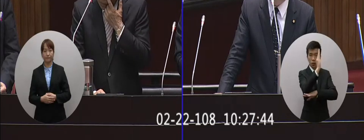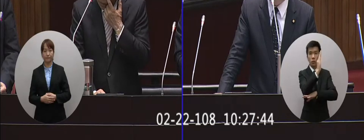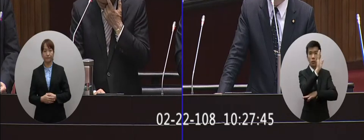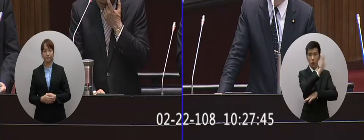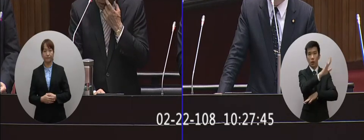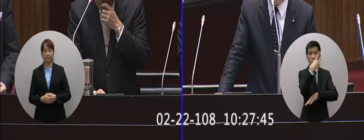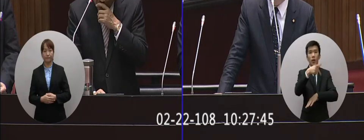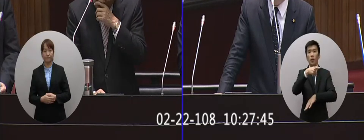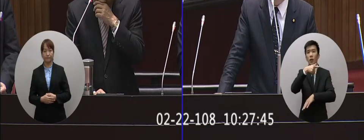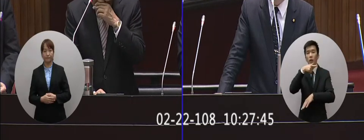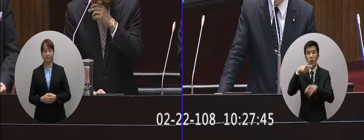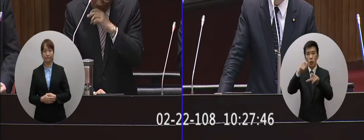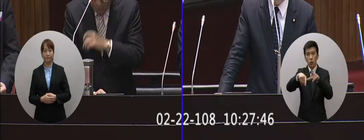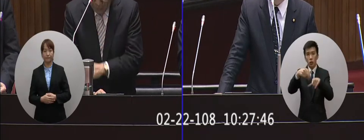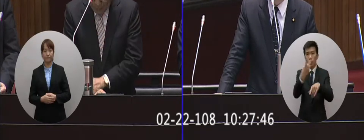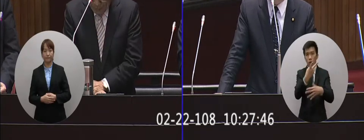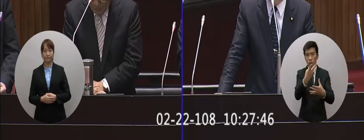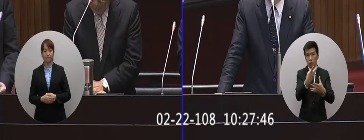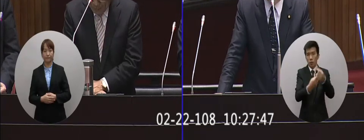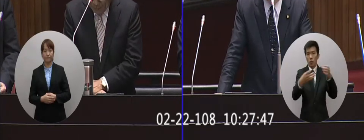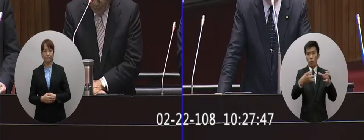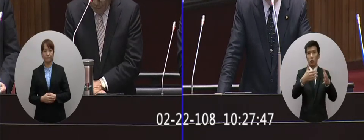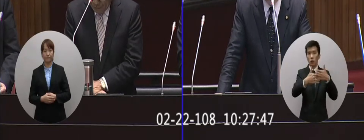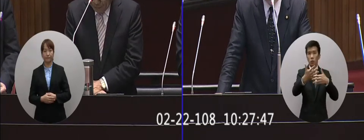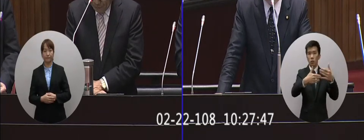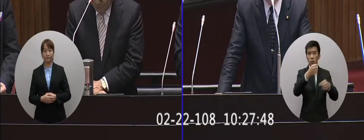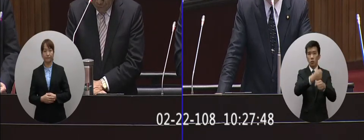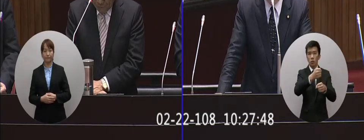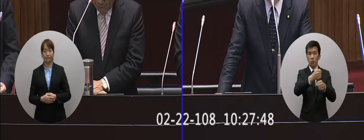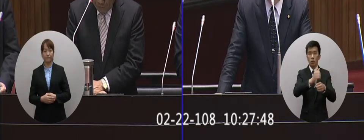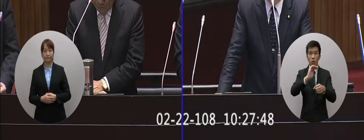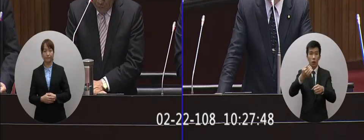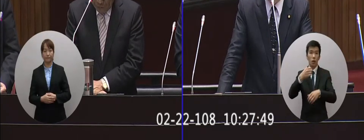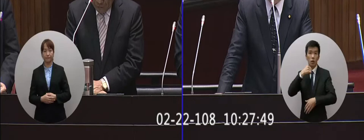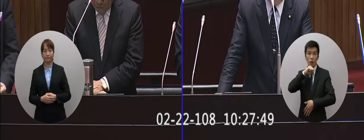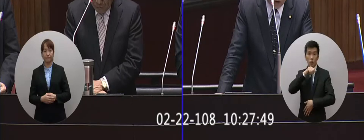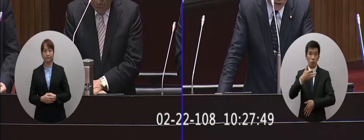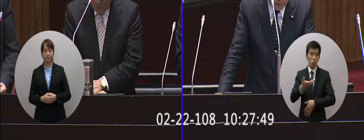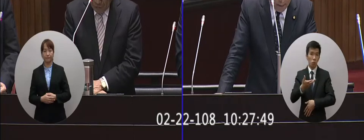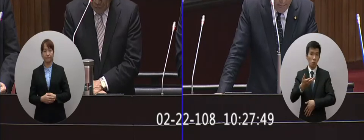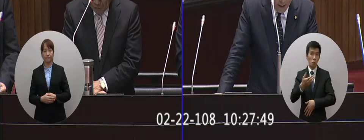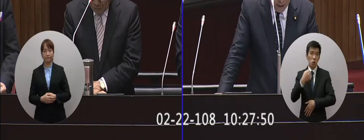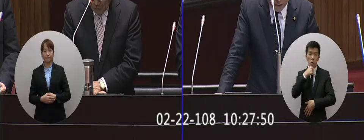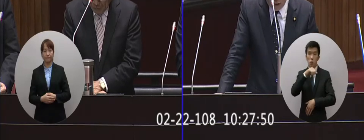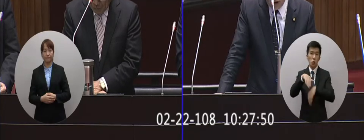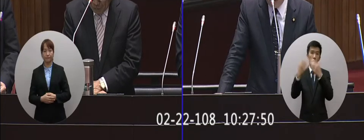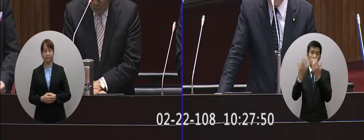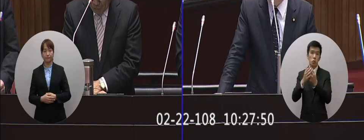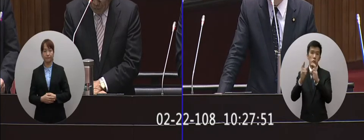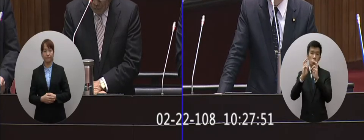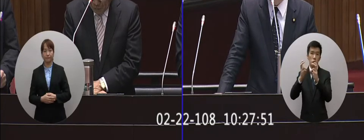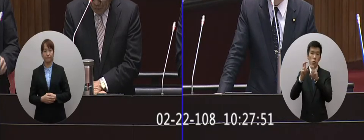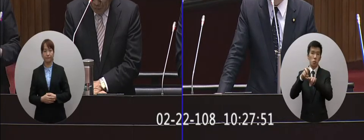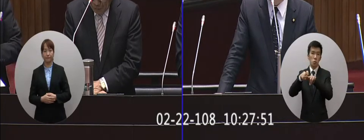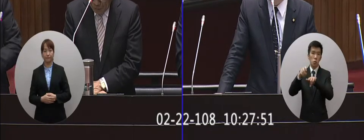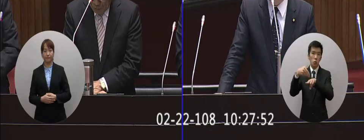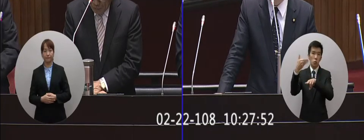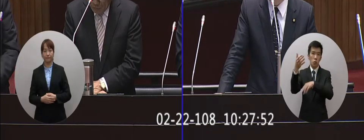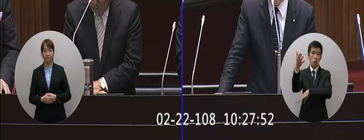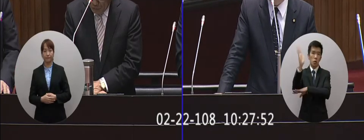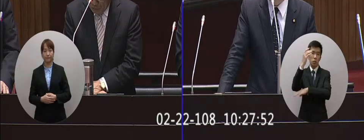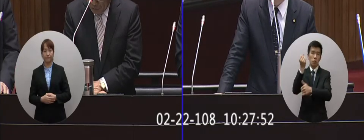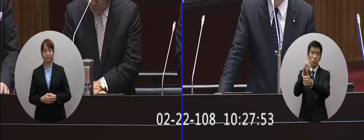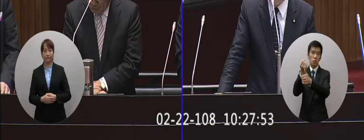铁路它是合并的开挖，但是在台湾它铁路是国有，所以因为开挖模式的不